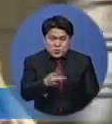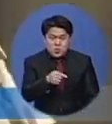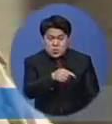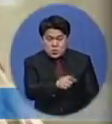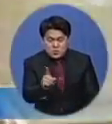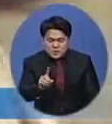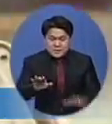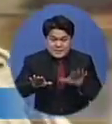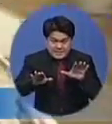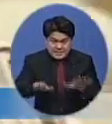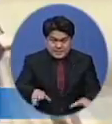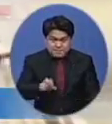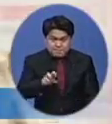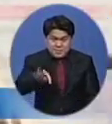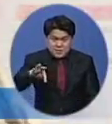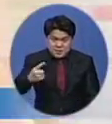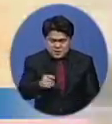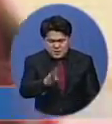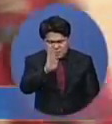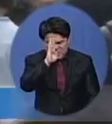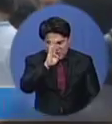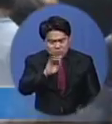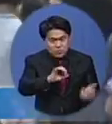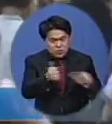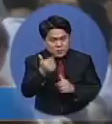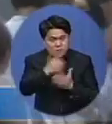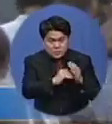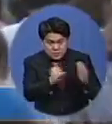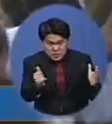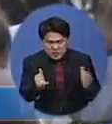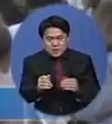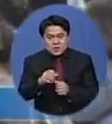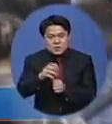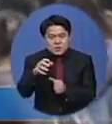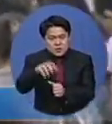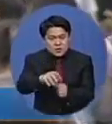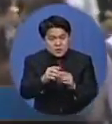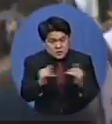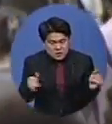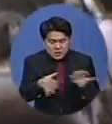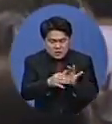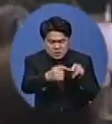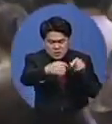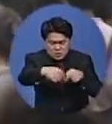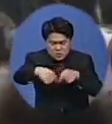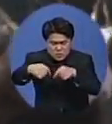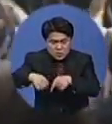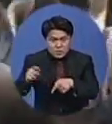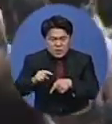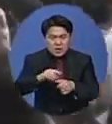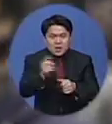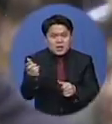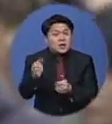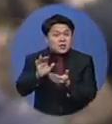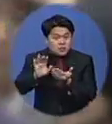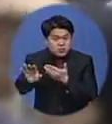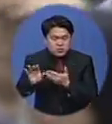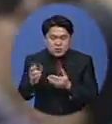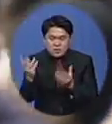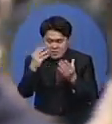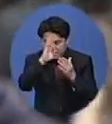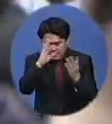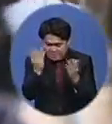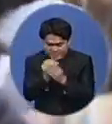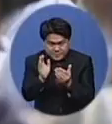대책본부는 현재 메르스 사망자 유가족과 격리자를 대상으로 진행 중인 심리 상담을 격리 해제자와